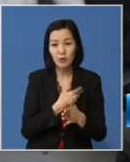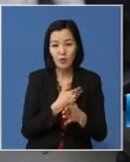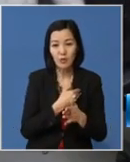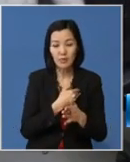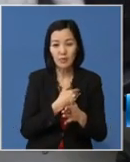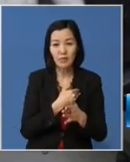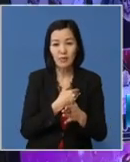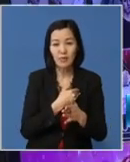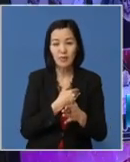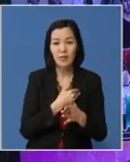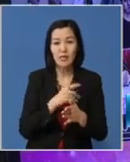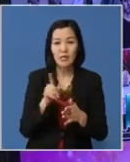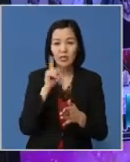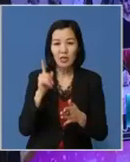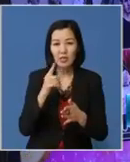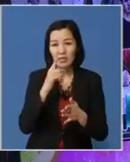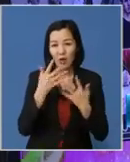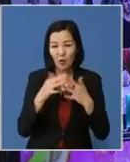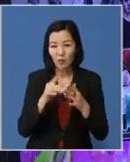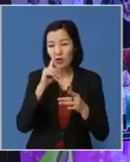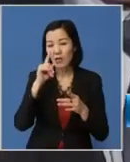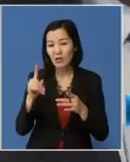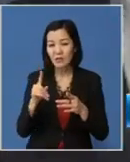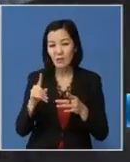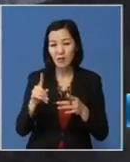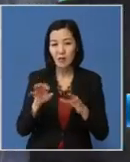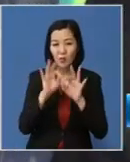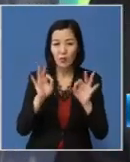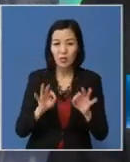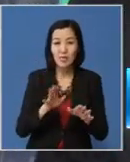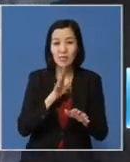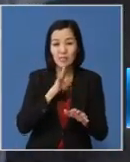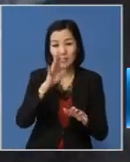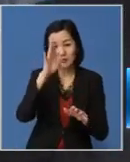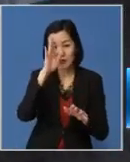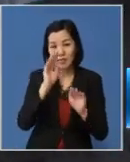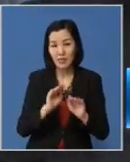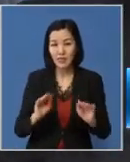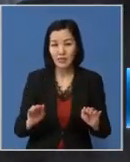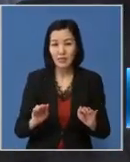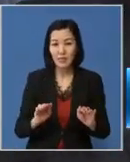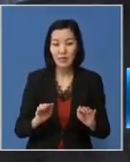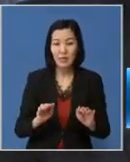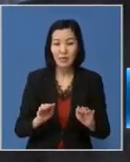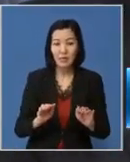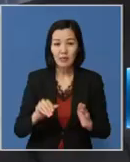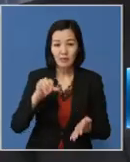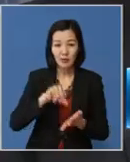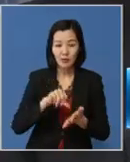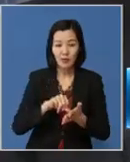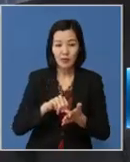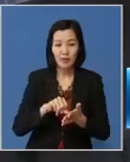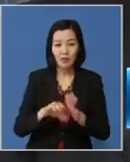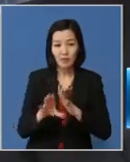тасада қалған таланттарды танытудың үлкен мүмкіндігі. Ең ана түкпірде көрінбей жатқан жаңағы кішкентай